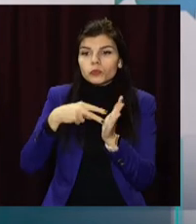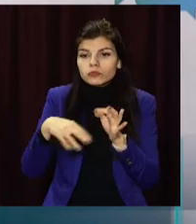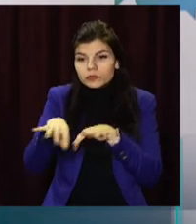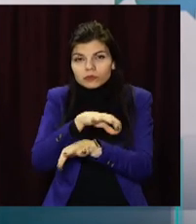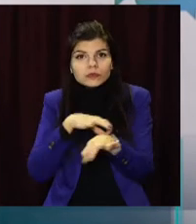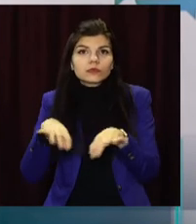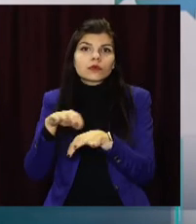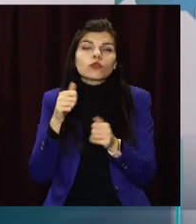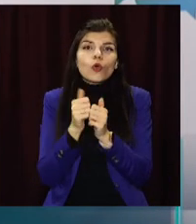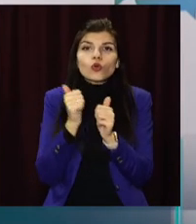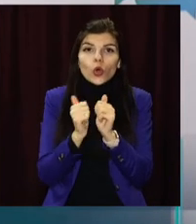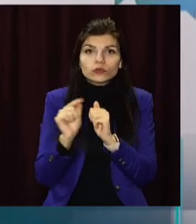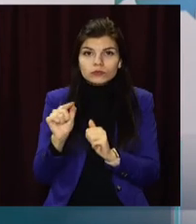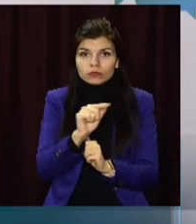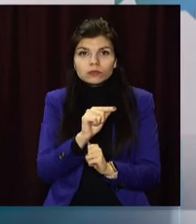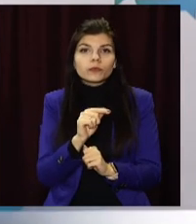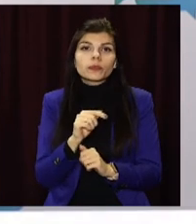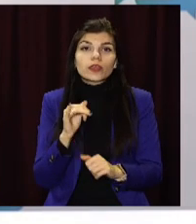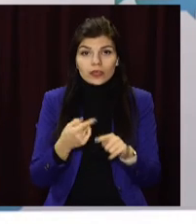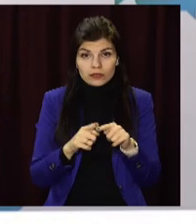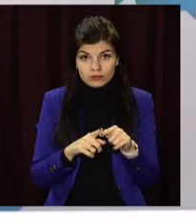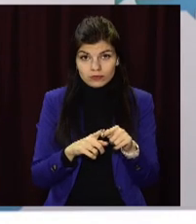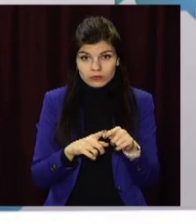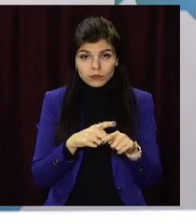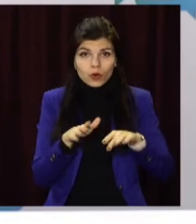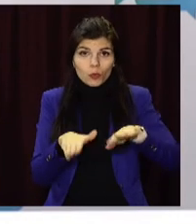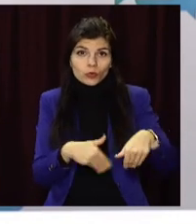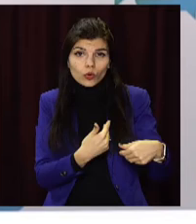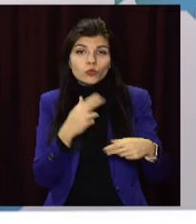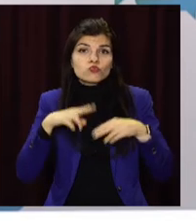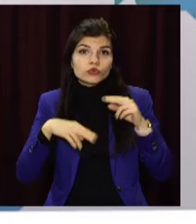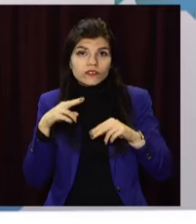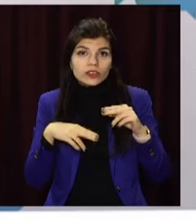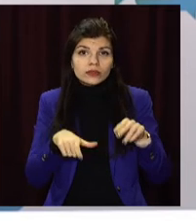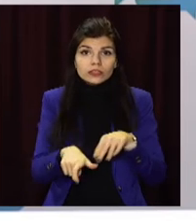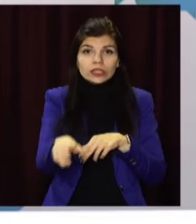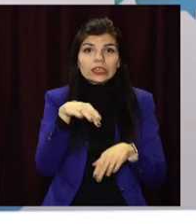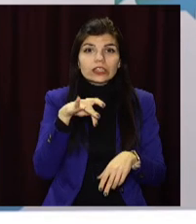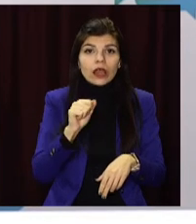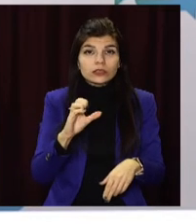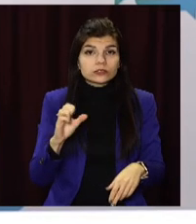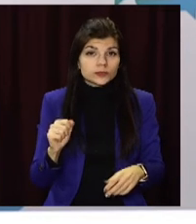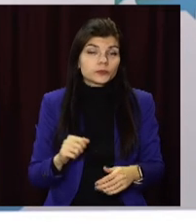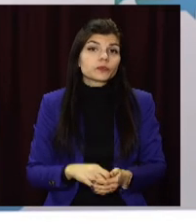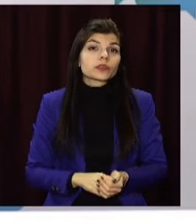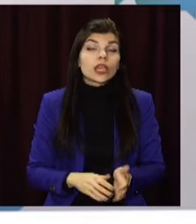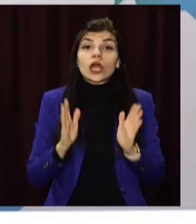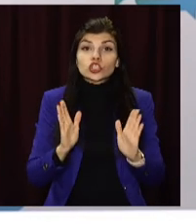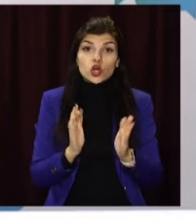проєктне рішення до кожного проєкту. І згідно цього проєкту проходить будівництво траси.